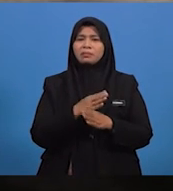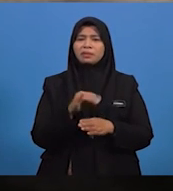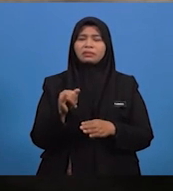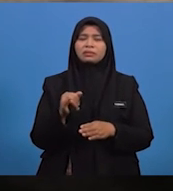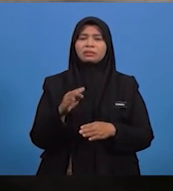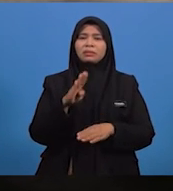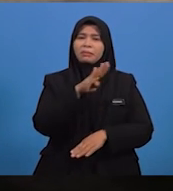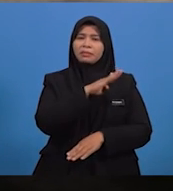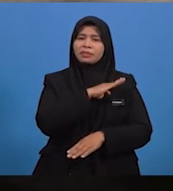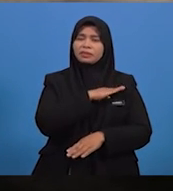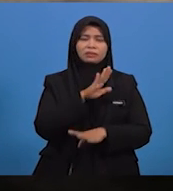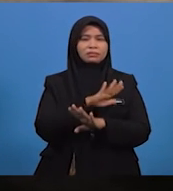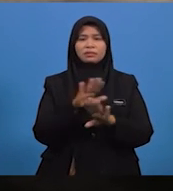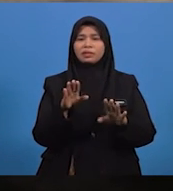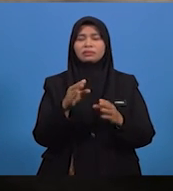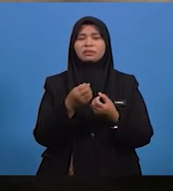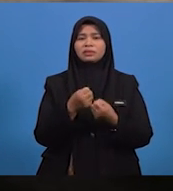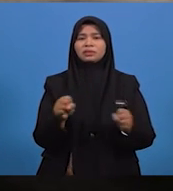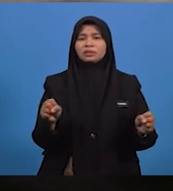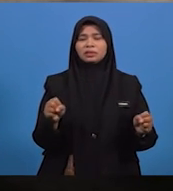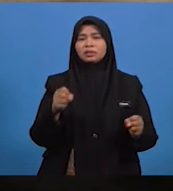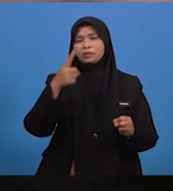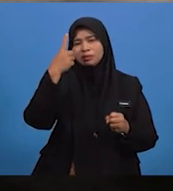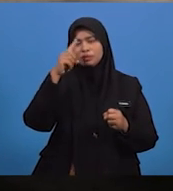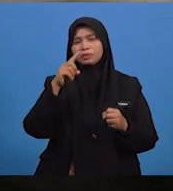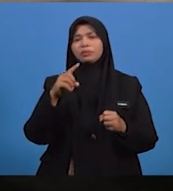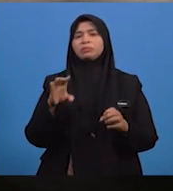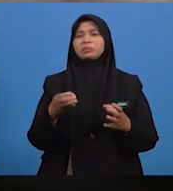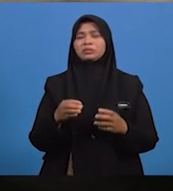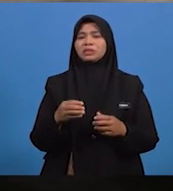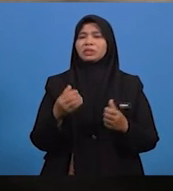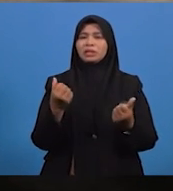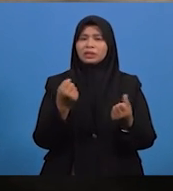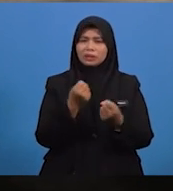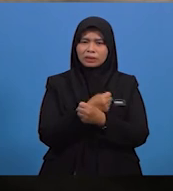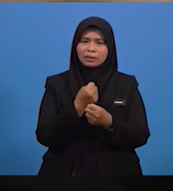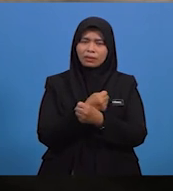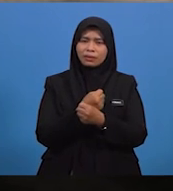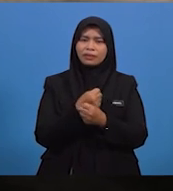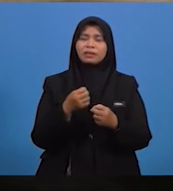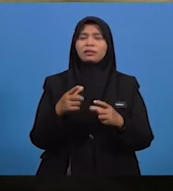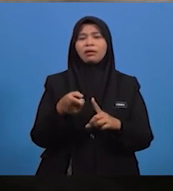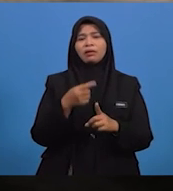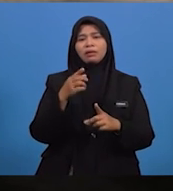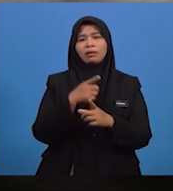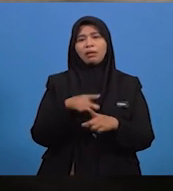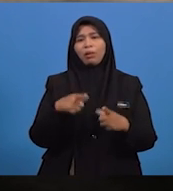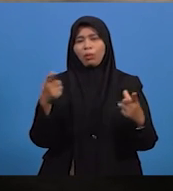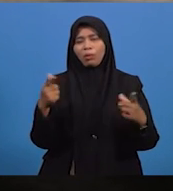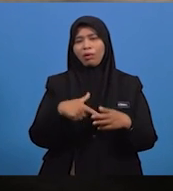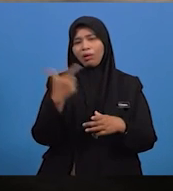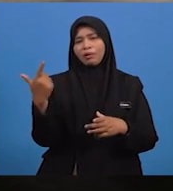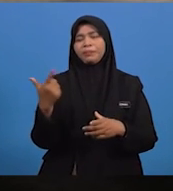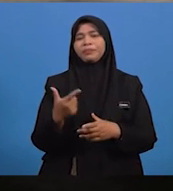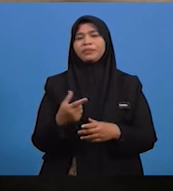tidak bersedia menghadapi sebarang serangan dari luar. Tentera British yang ada di